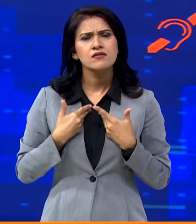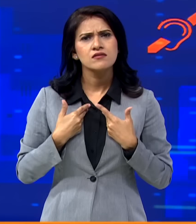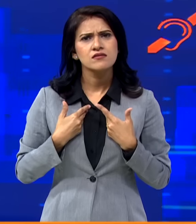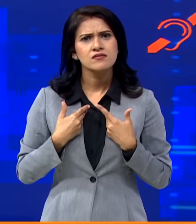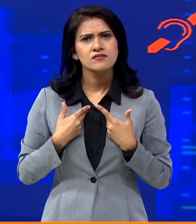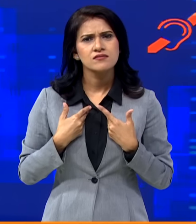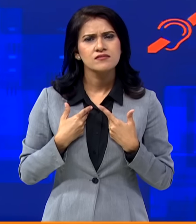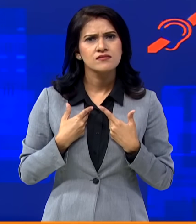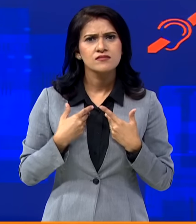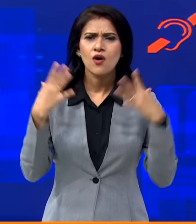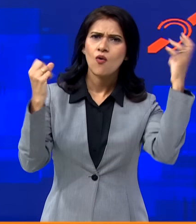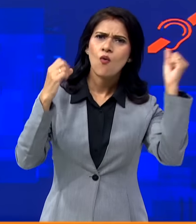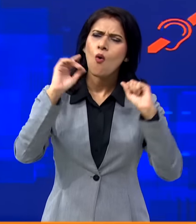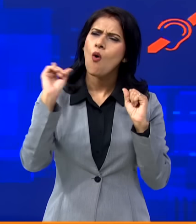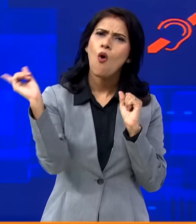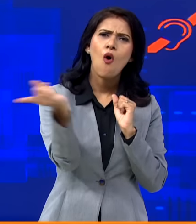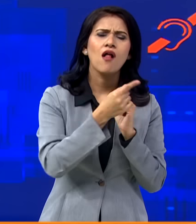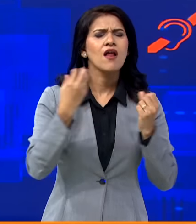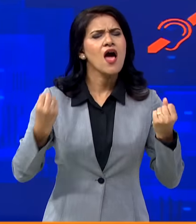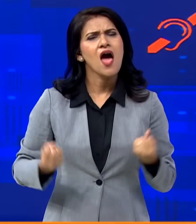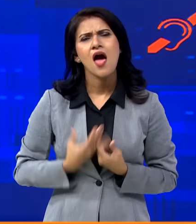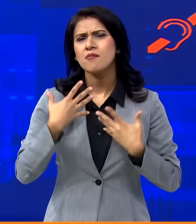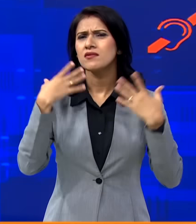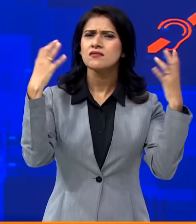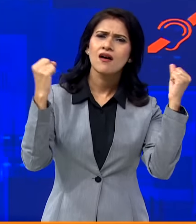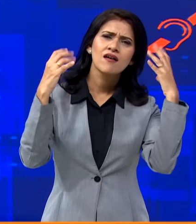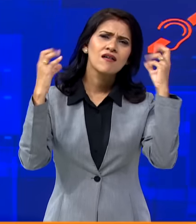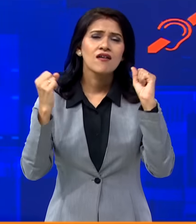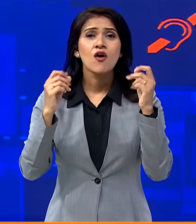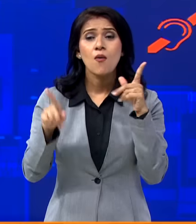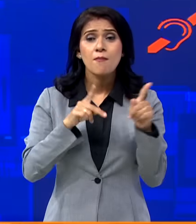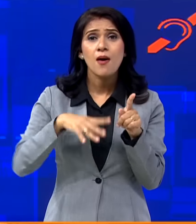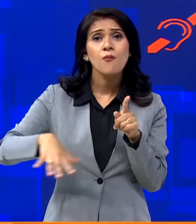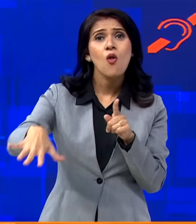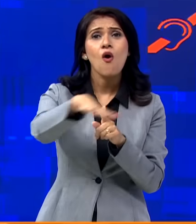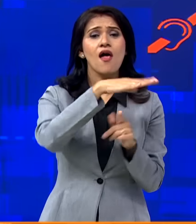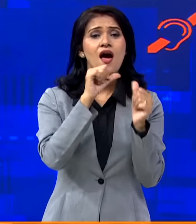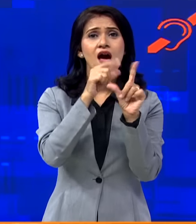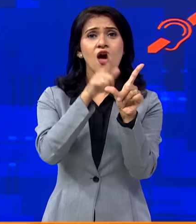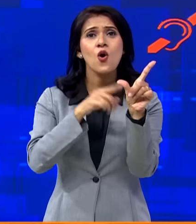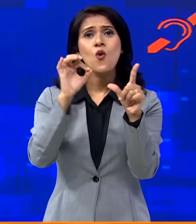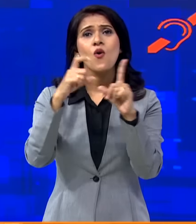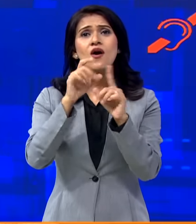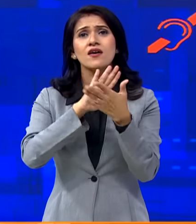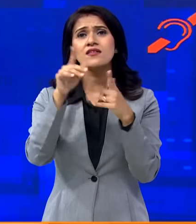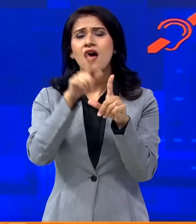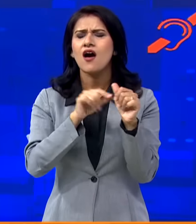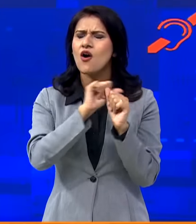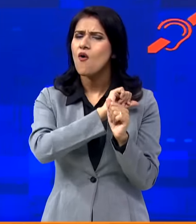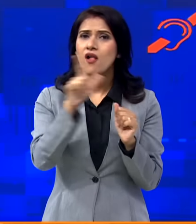नाचेंगे साधु संत नाचे पूरी अयोध्या नाची और रजत जी घर बैठा पूरा भारत नाच